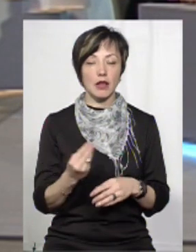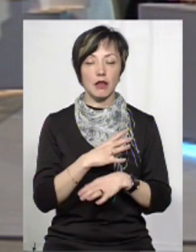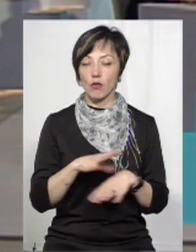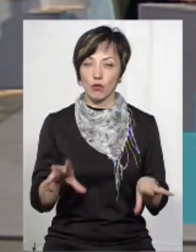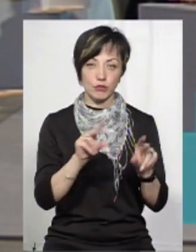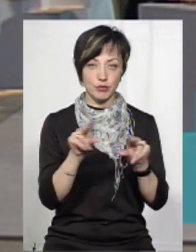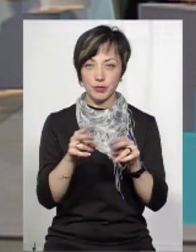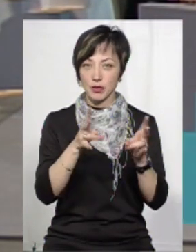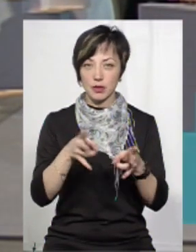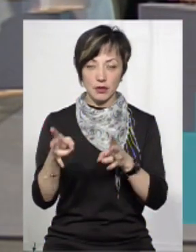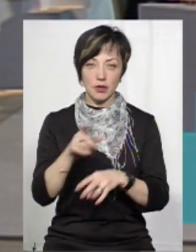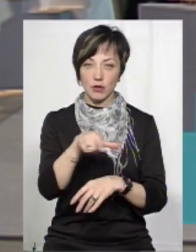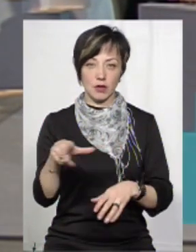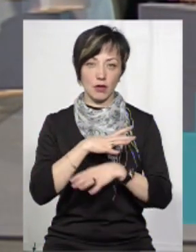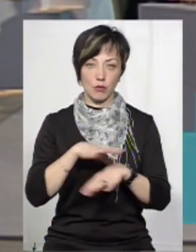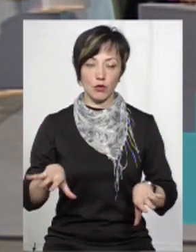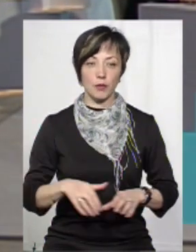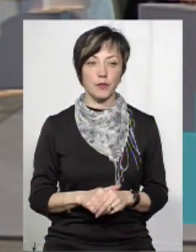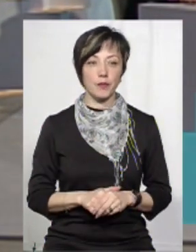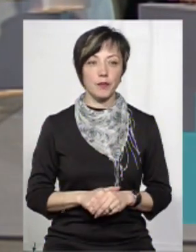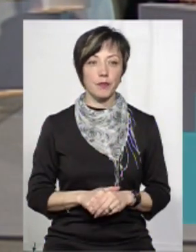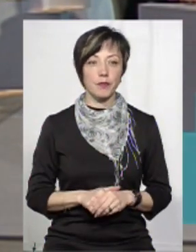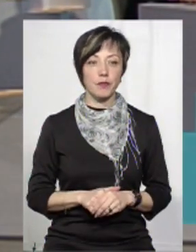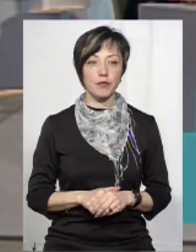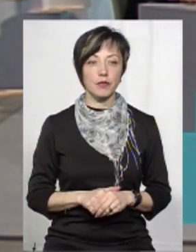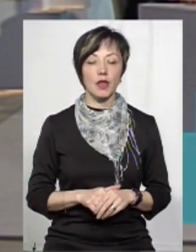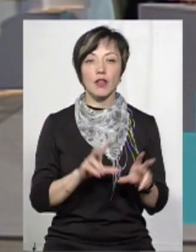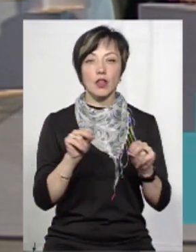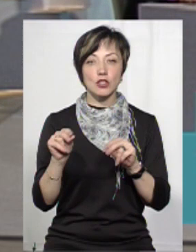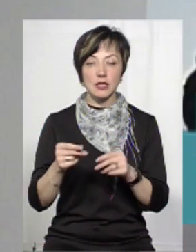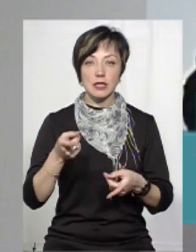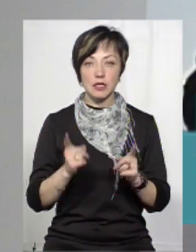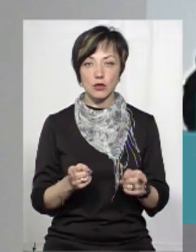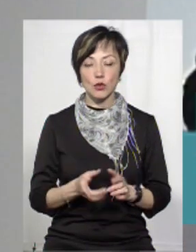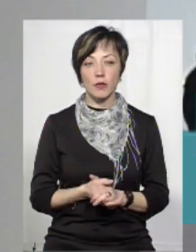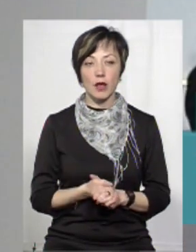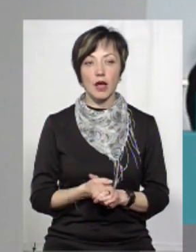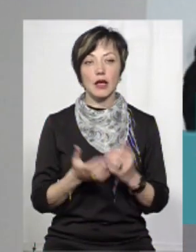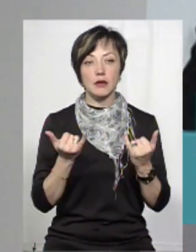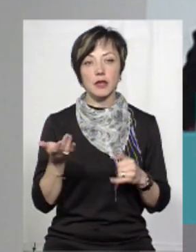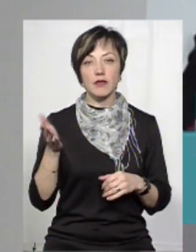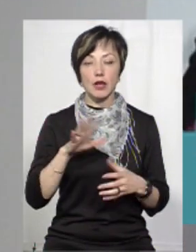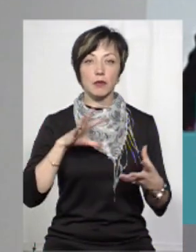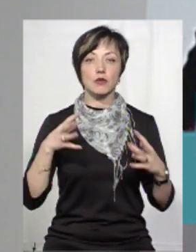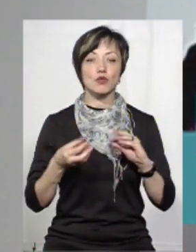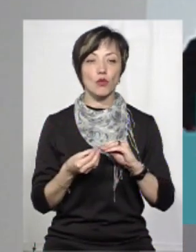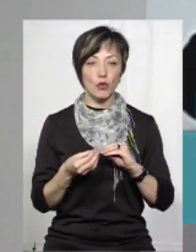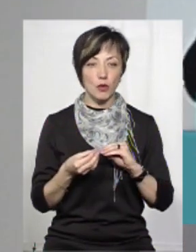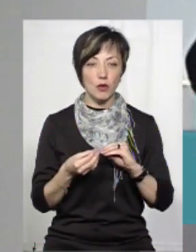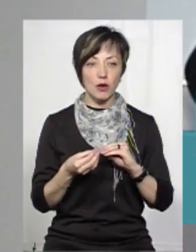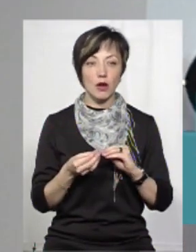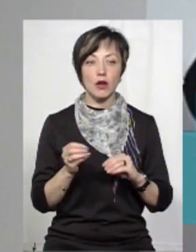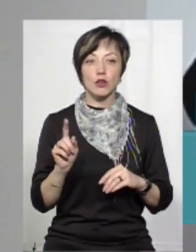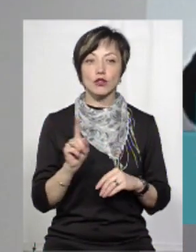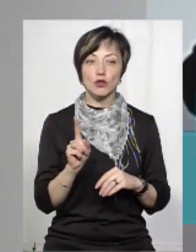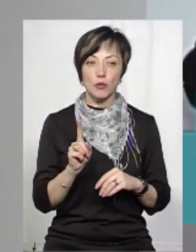Ні, не було. Не було. На щастя, не було. Дійсно, це на щастя. А тепер давайте підсумуємо.